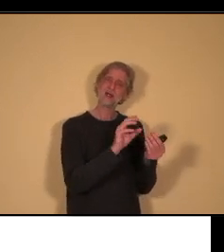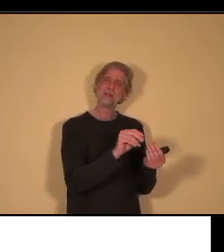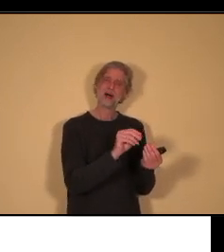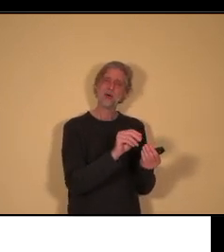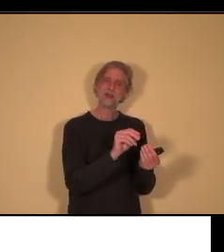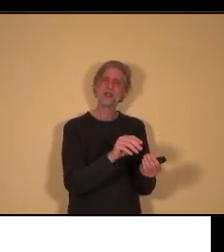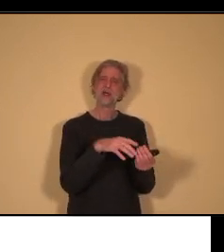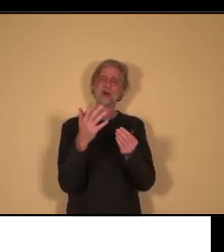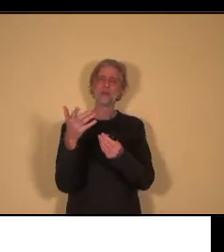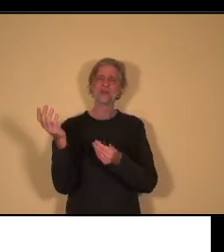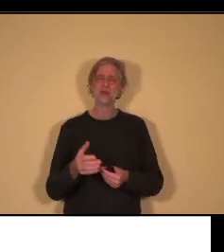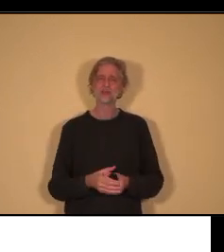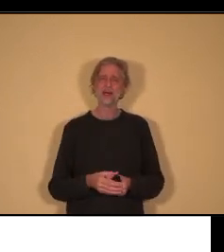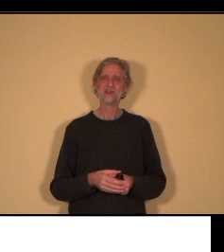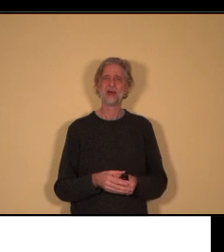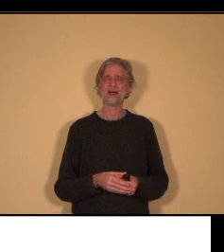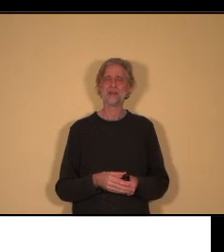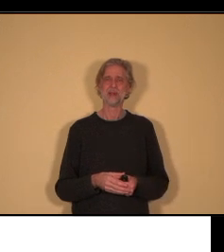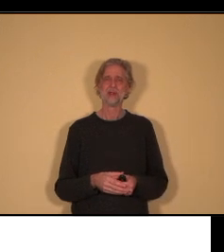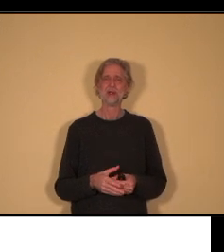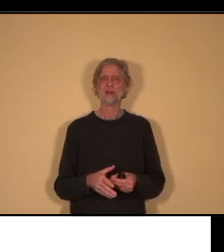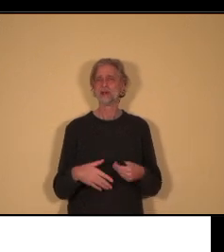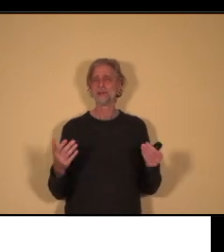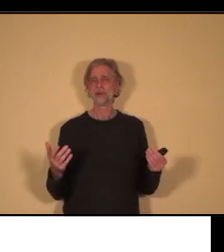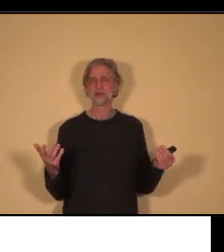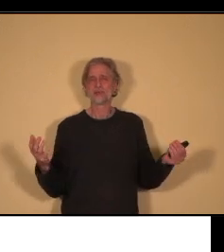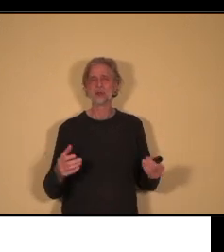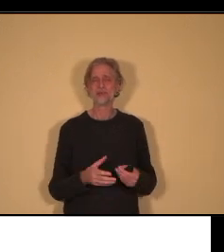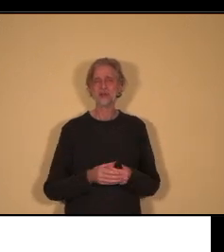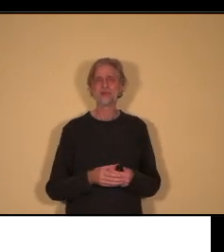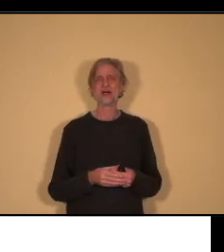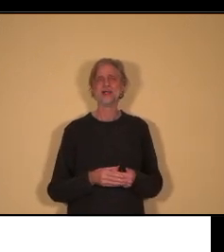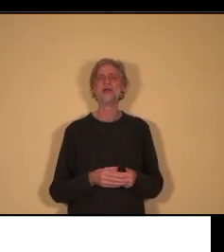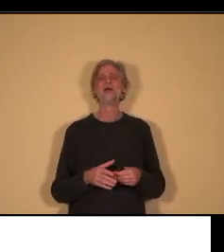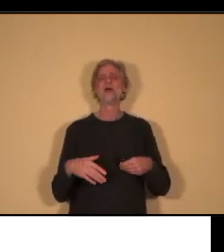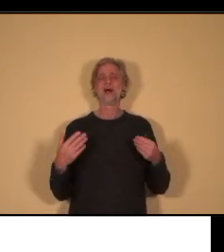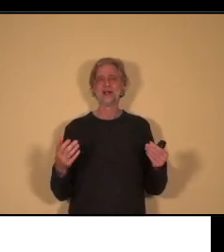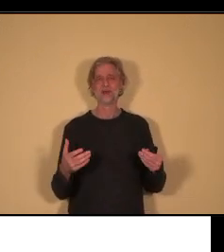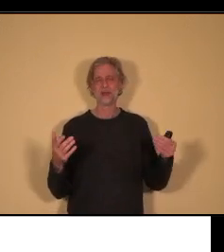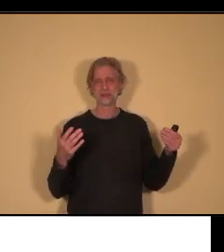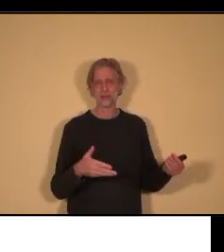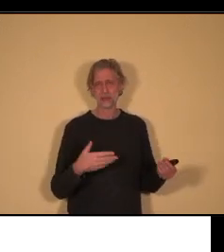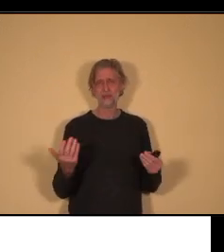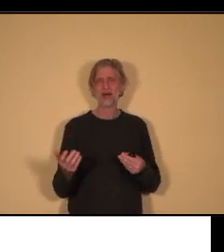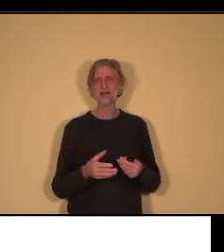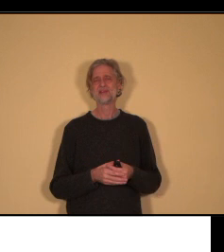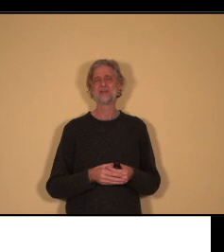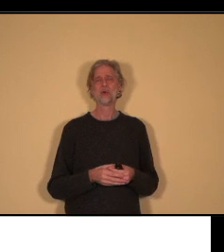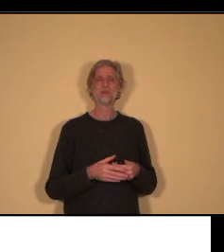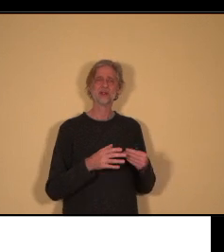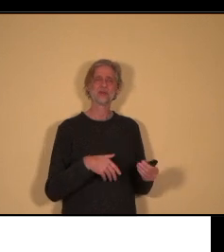Energie brauche ich, um das NO2 zu erwärmen. Und das ist vollkommen sinnfrei. Also von diesen